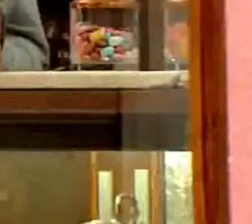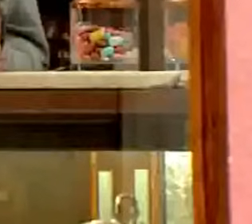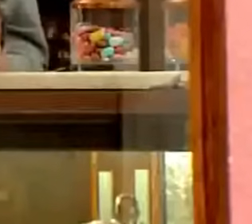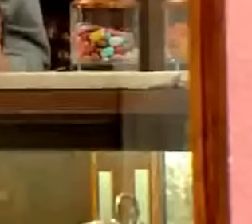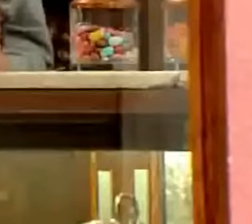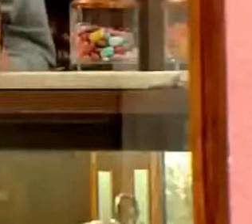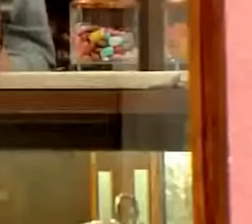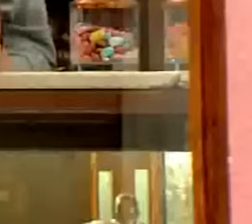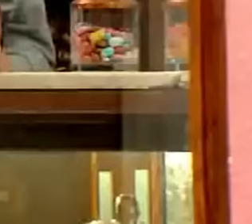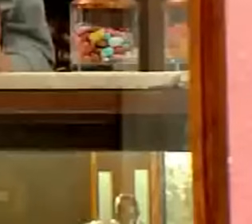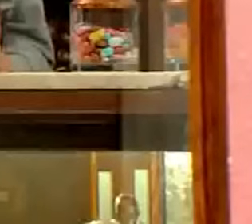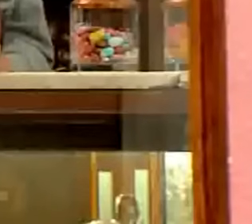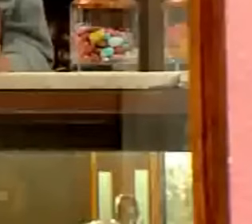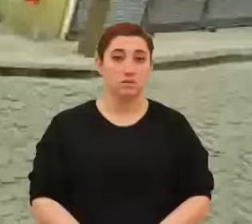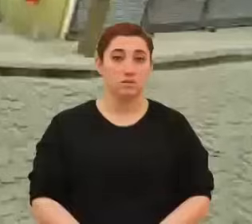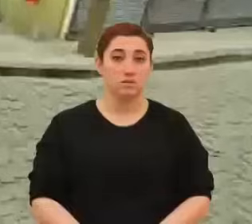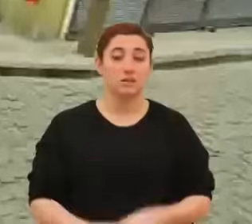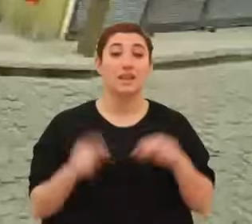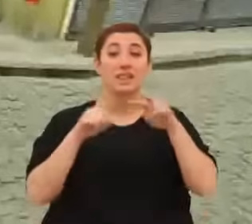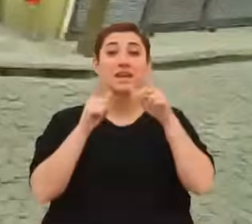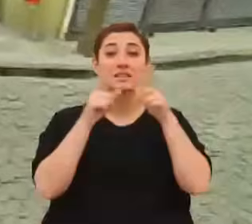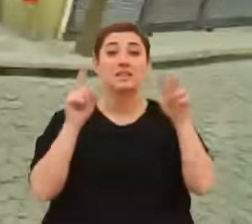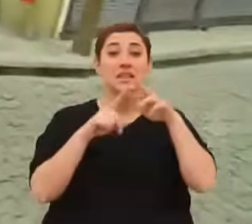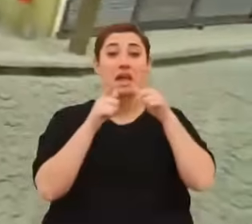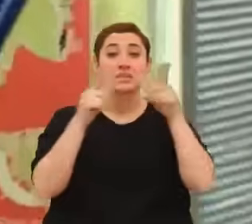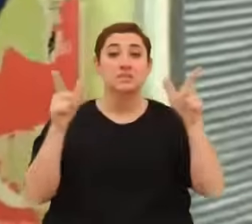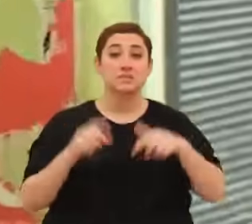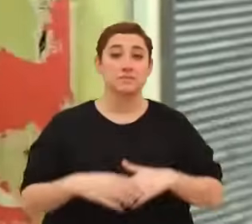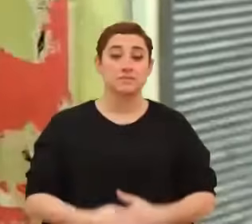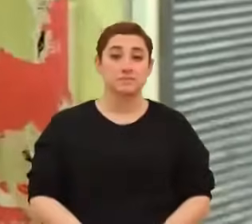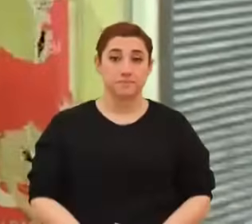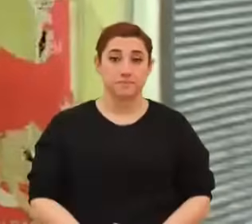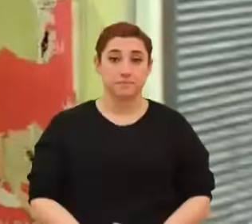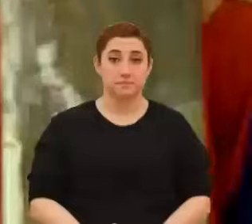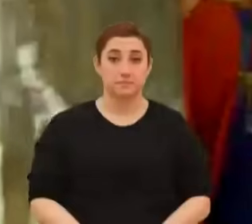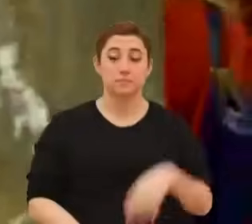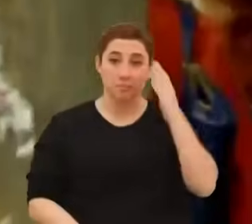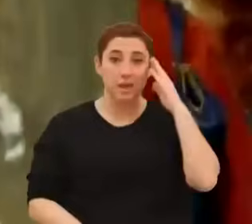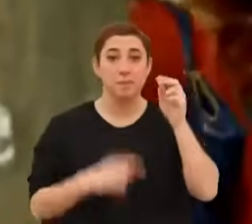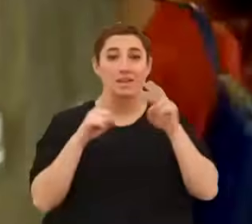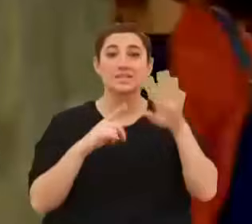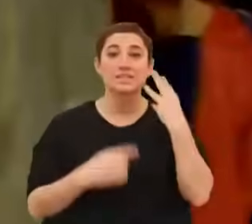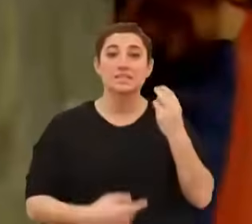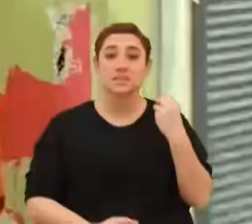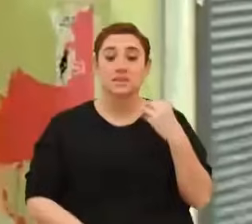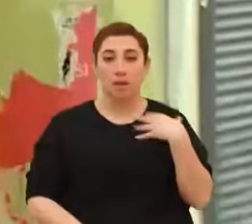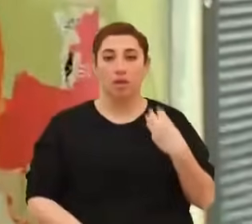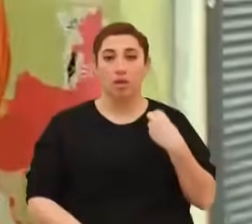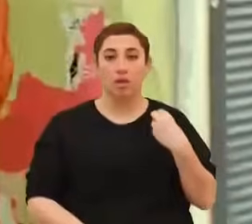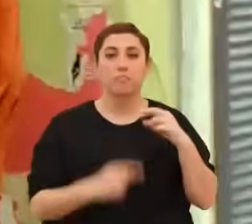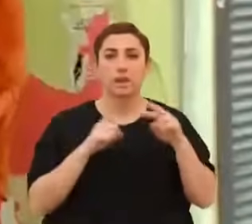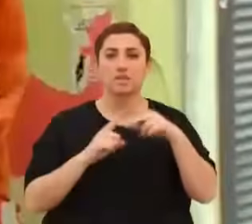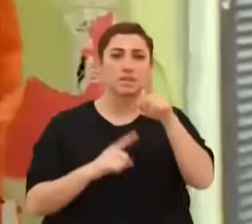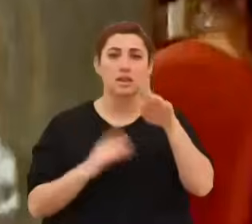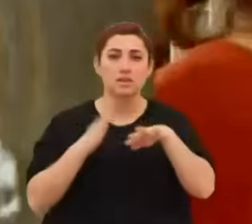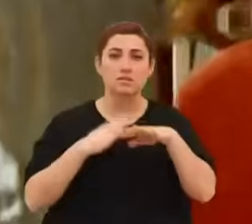Nazlı! Nazlı! Merhaba Nazlı, nasılsın? İyiyim